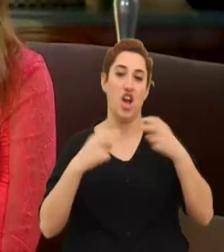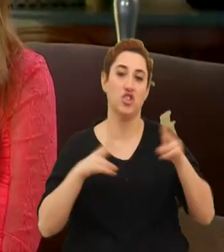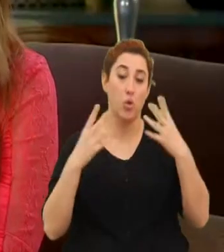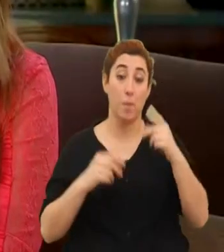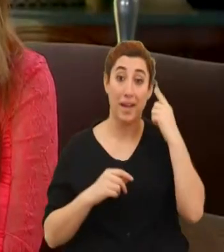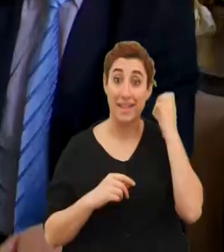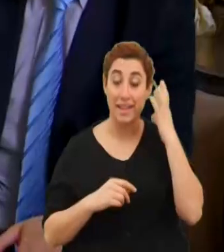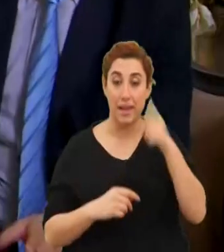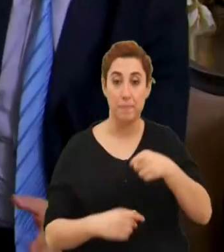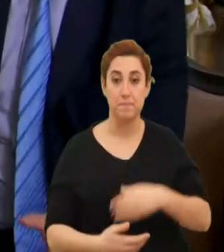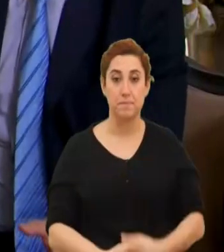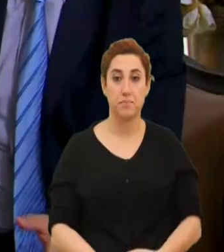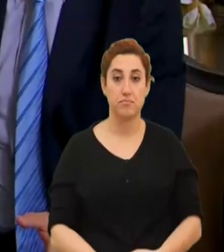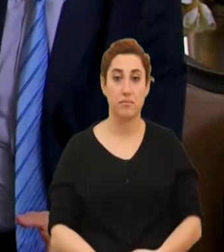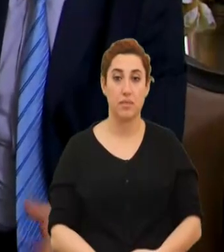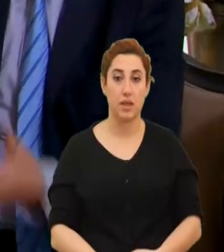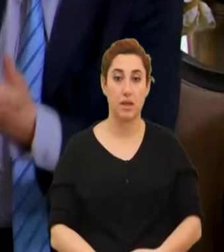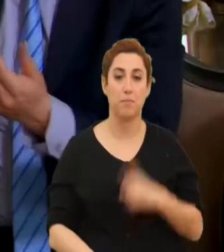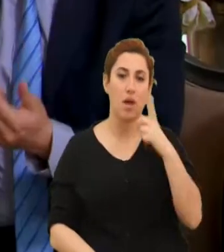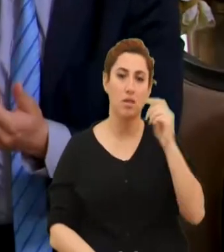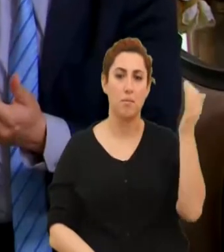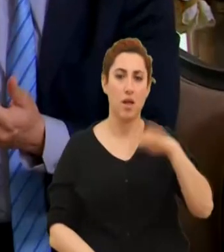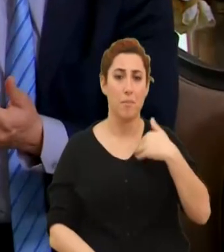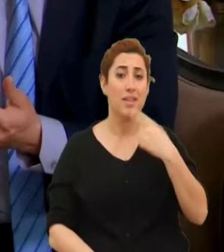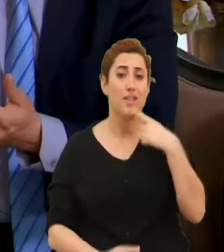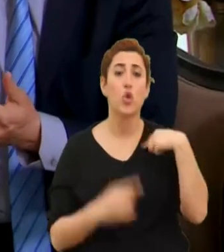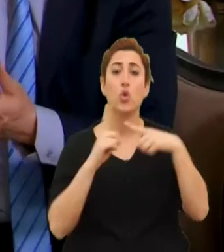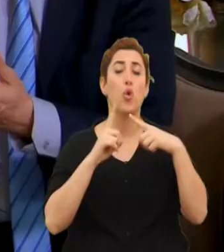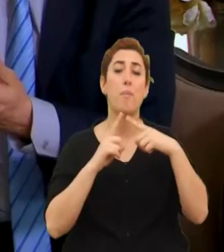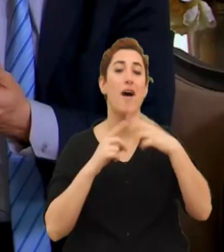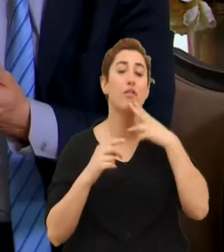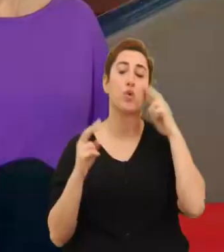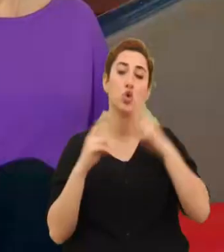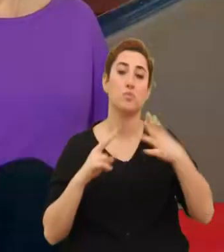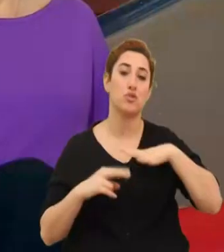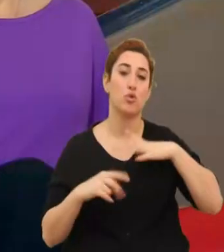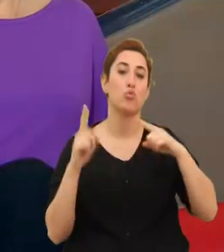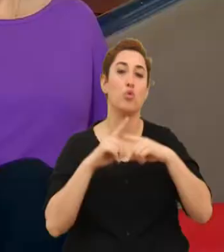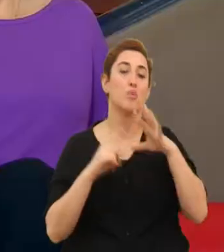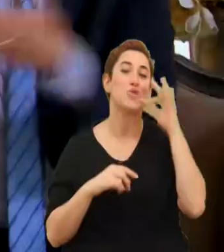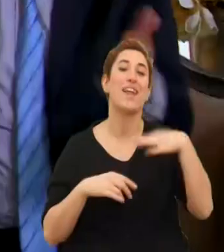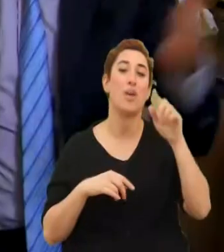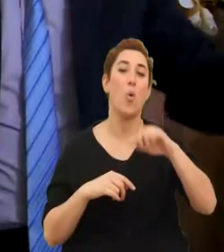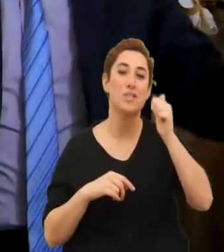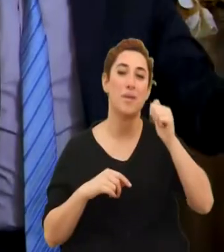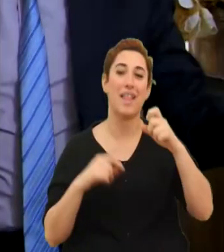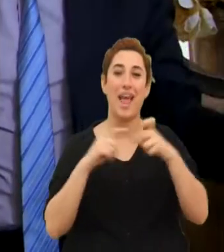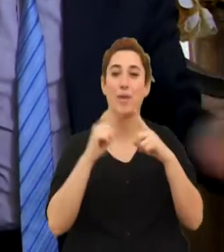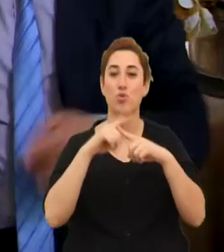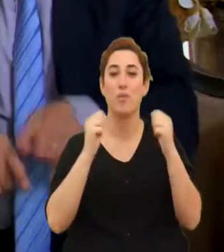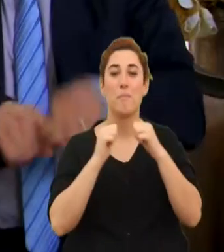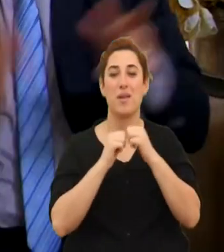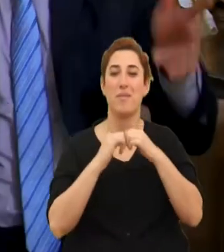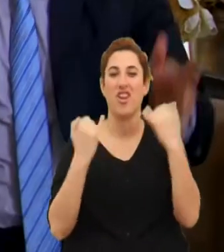giriyor. Rüyam bak dinle şimdi. Bir adam geldi bana dedi ki Tuğba Hanım'la görüşmek istiyorum. Benim Tuğba müsait değil. O sırada Erdem